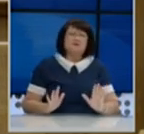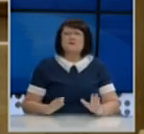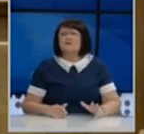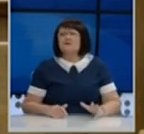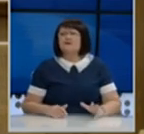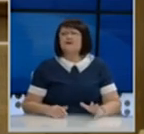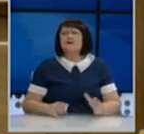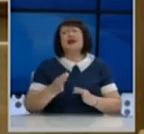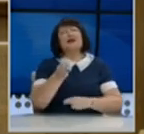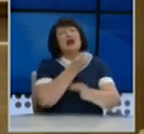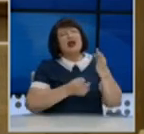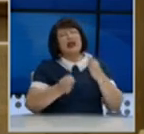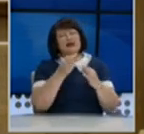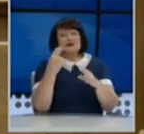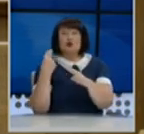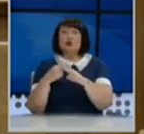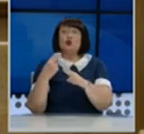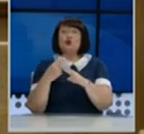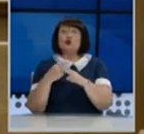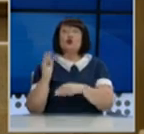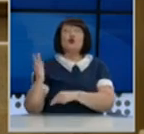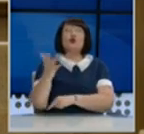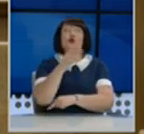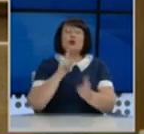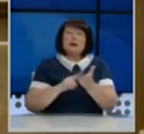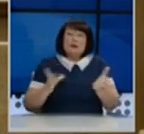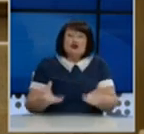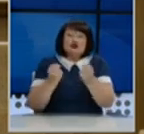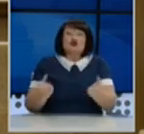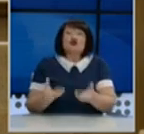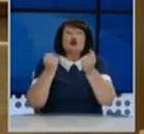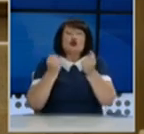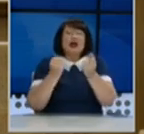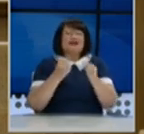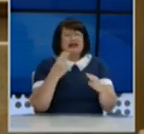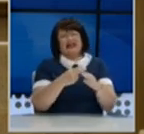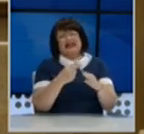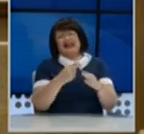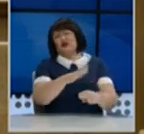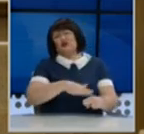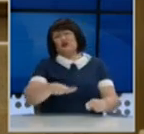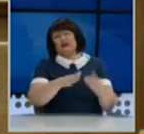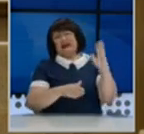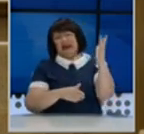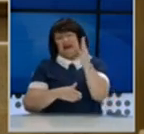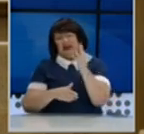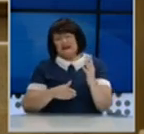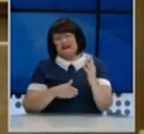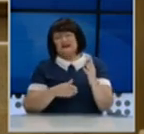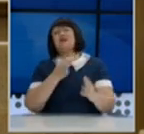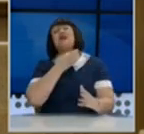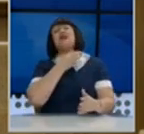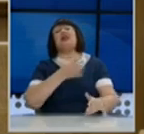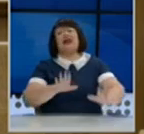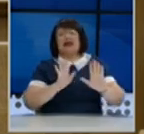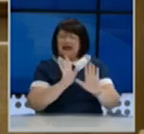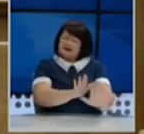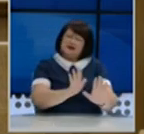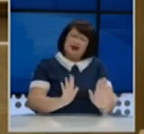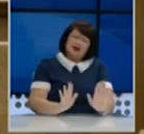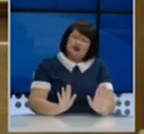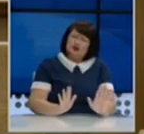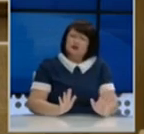μας λέτε ότι τα πολύτιμα πρέπει να τα σώζουμε, αλλά τα όχι και τόσο πολύτιμα δεν χρειάζεται